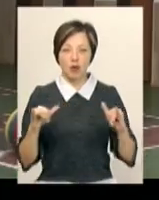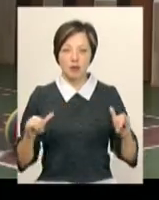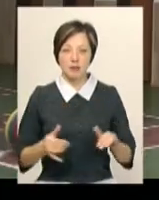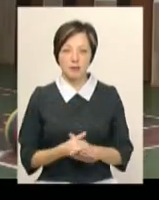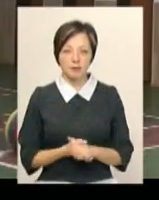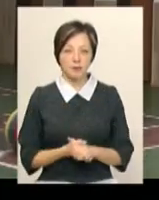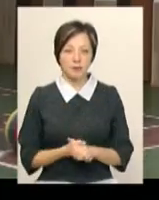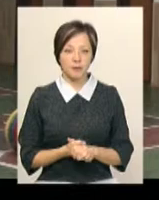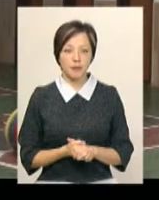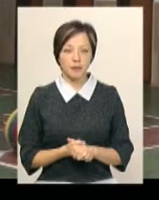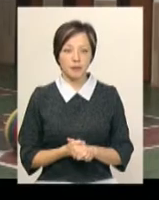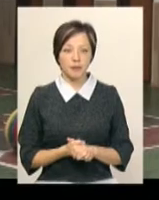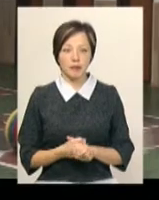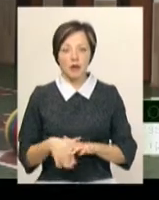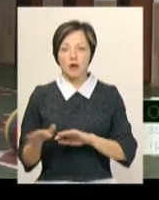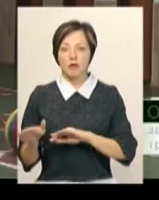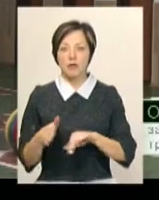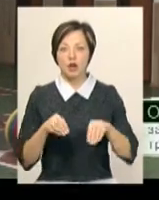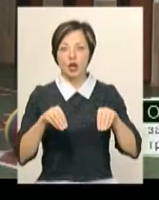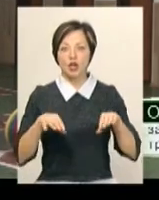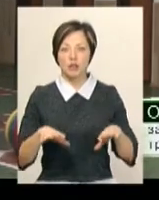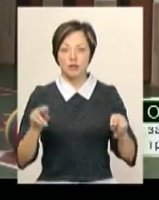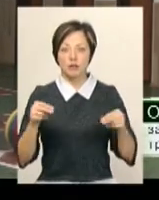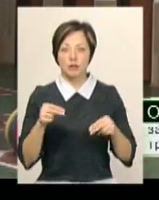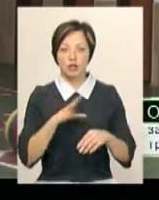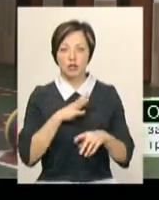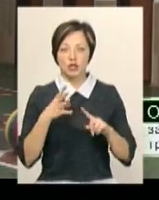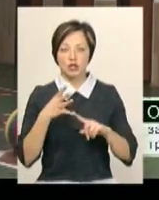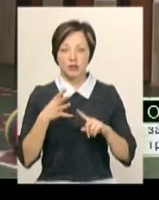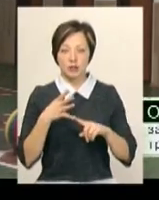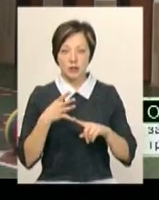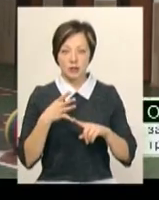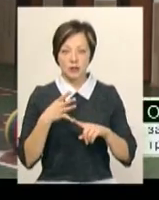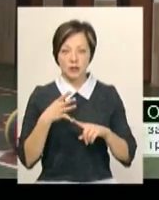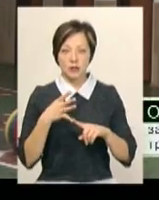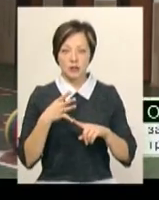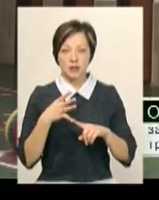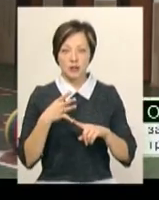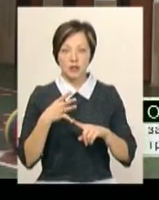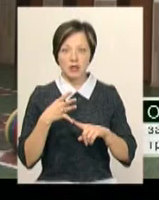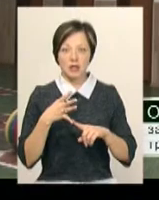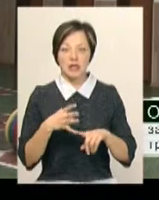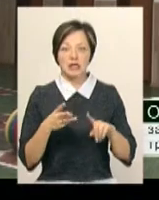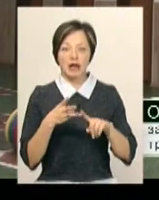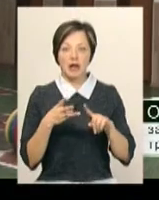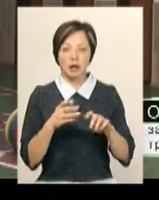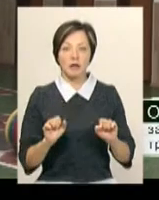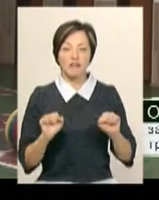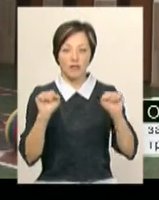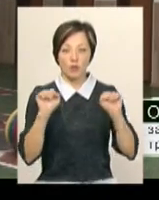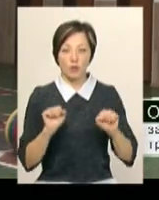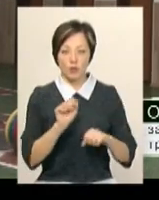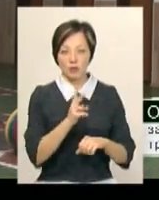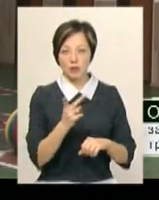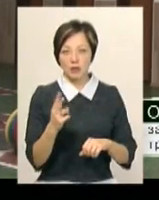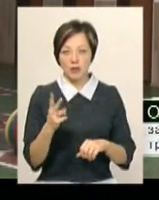На прошлорічному чемпіонаті вони були четвертими, вони були тільки третіми в ривку. От, і він, і вона,